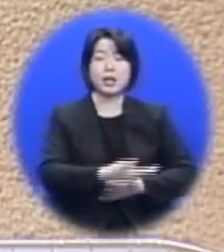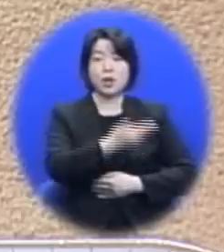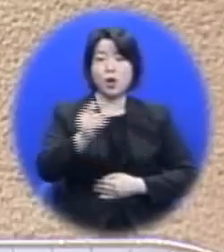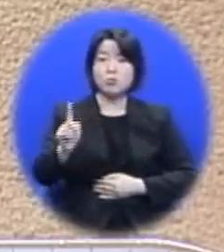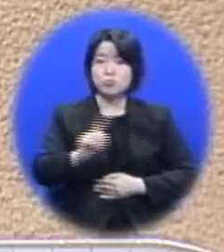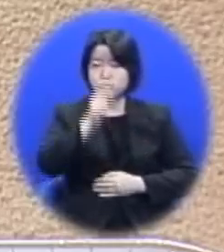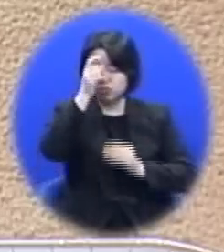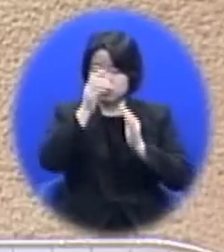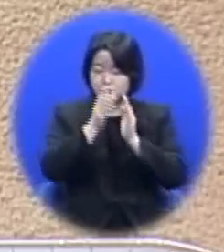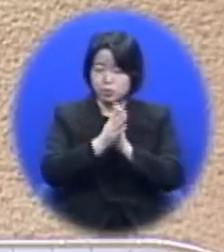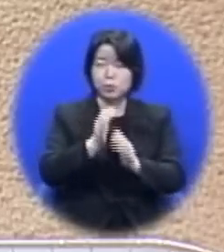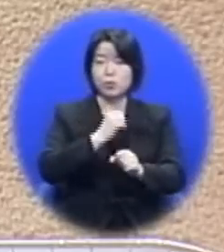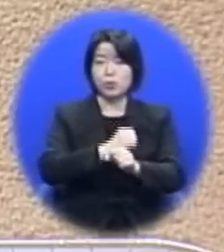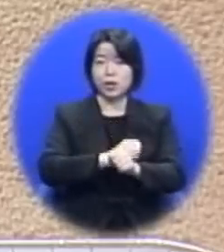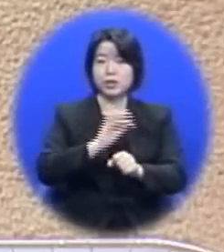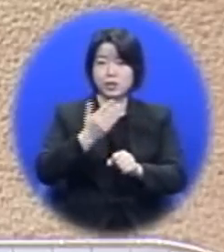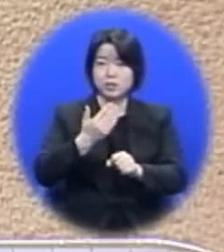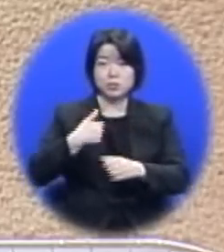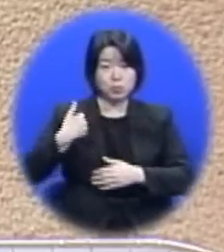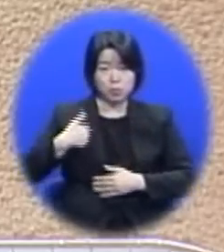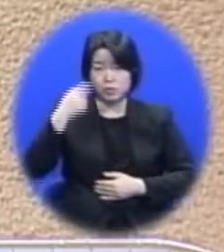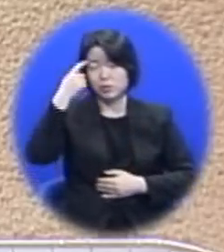무슨 기도를 해야 되는지 모르겠다고요?